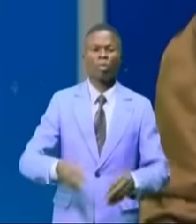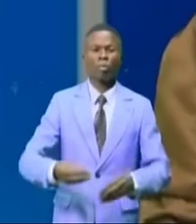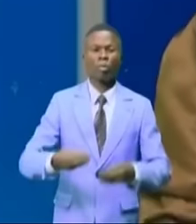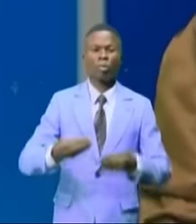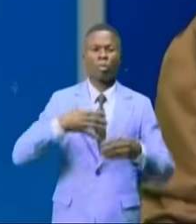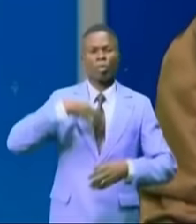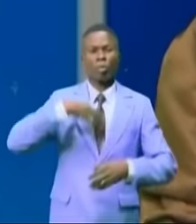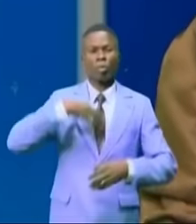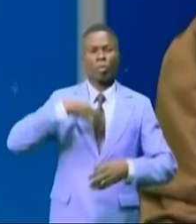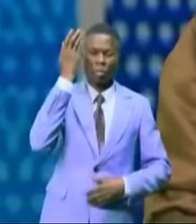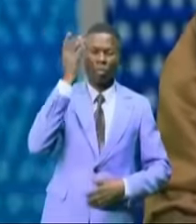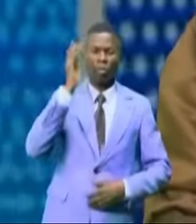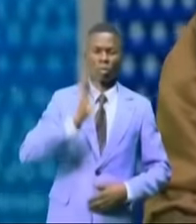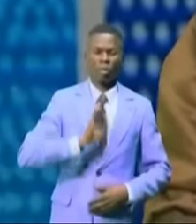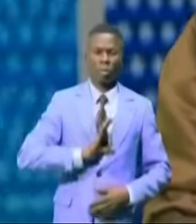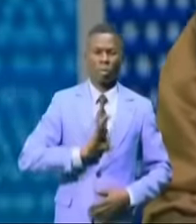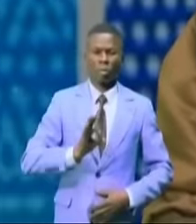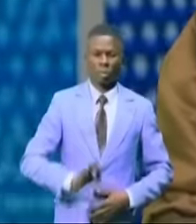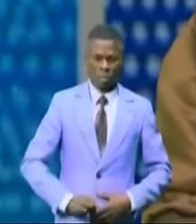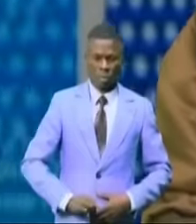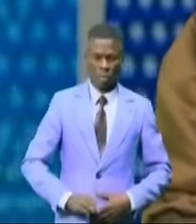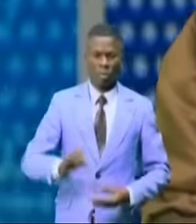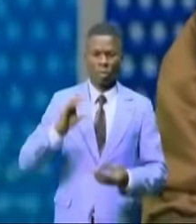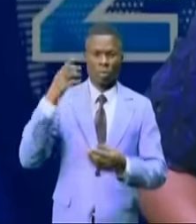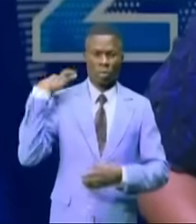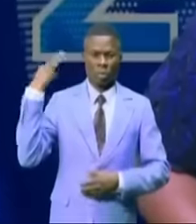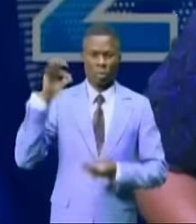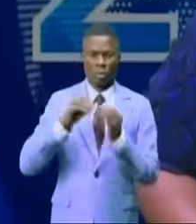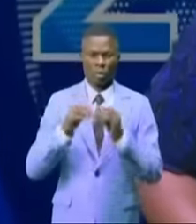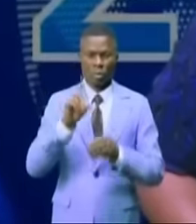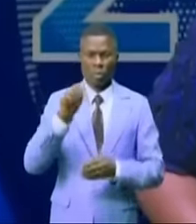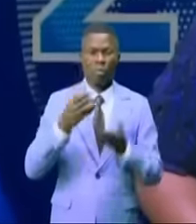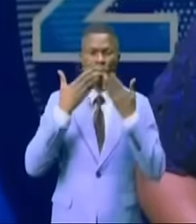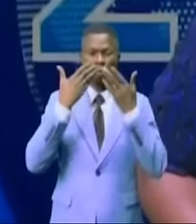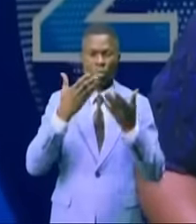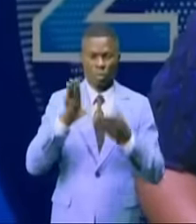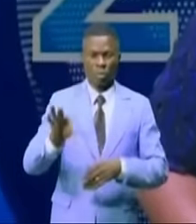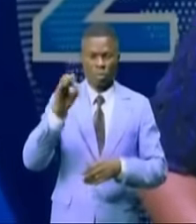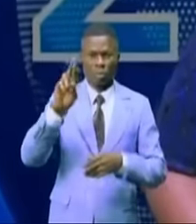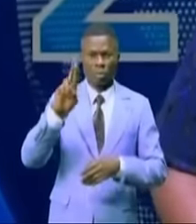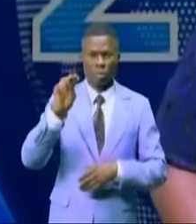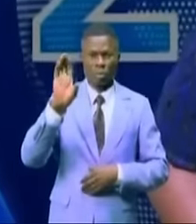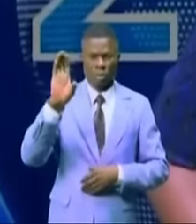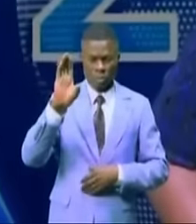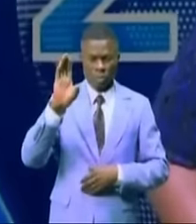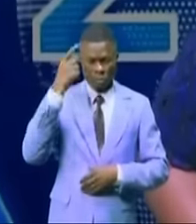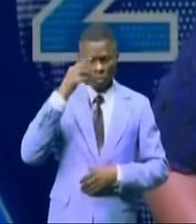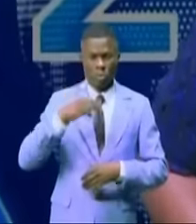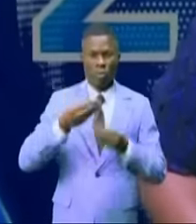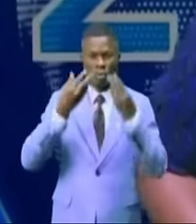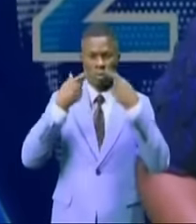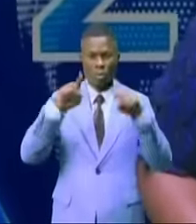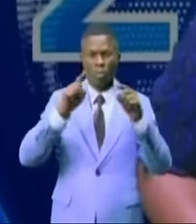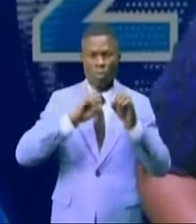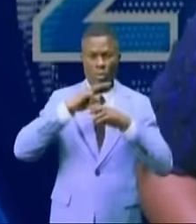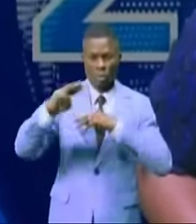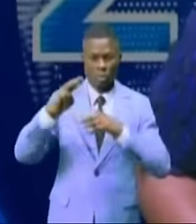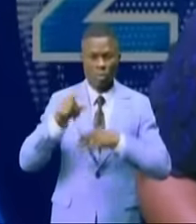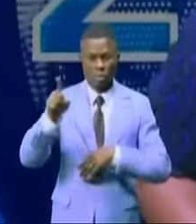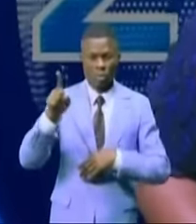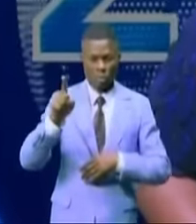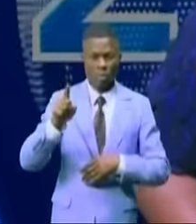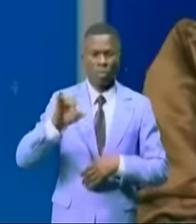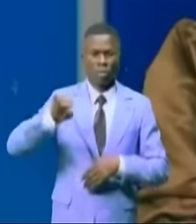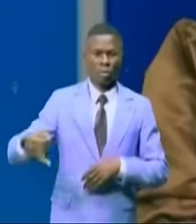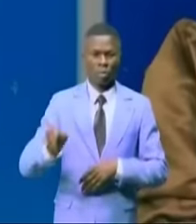M. Tshisekedi, candidat numéro 20. Madame Joëlle Bilé, merci d'avoir choisi la RTNC pour faire passer votre message. Je rappelle là que vous êtes Joëlle